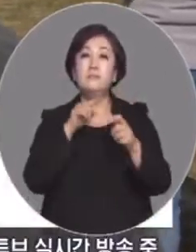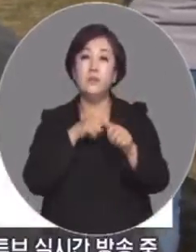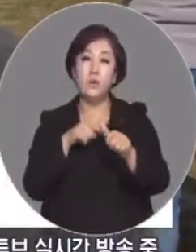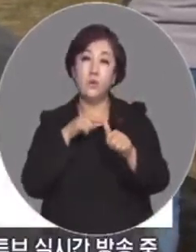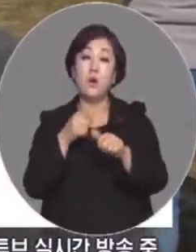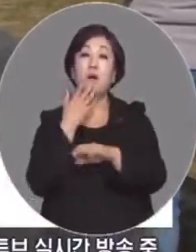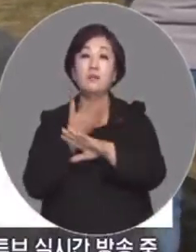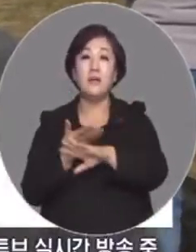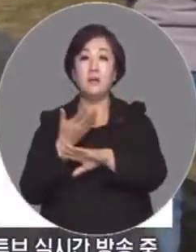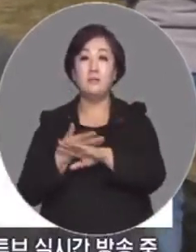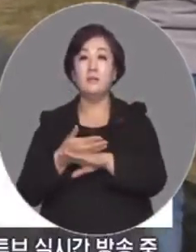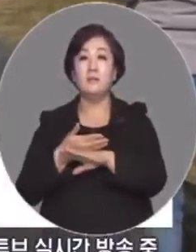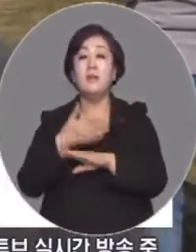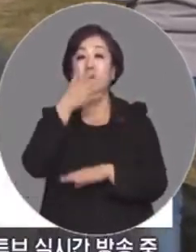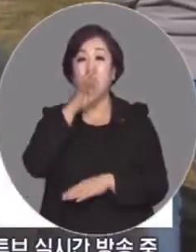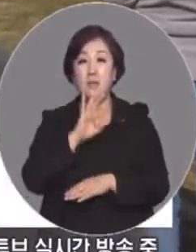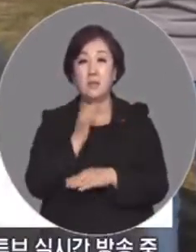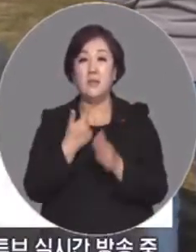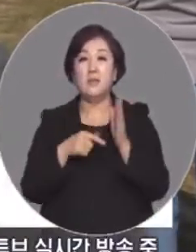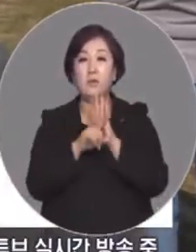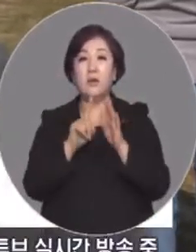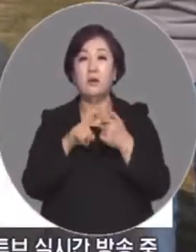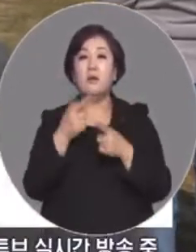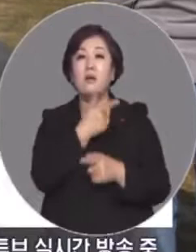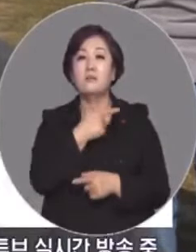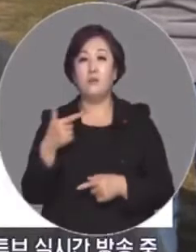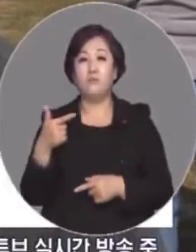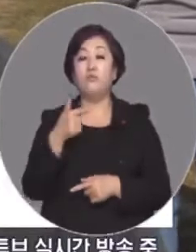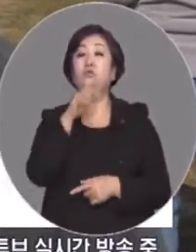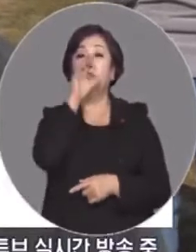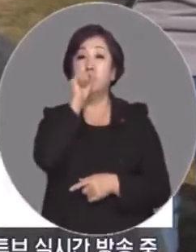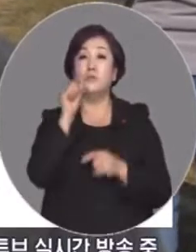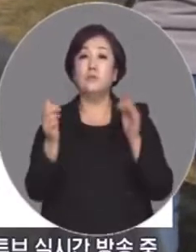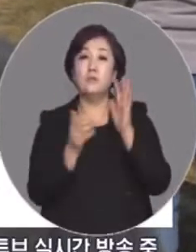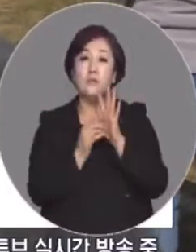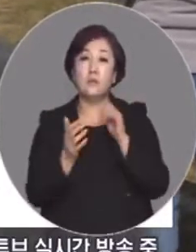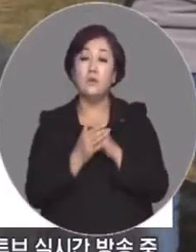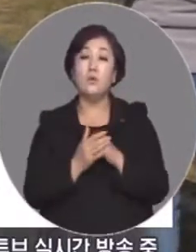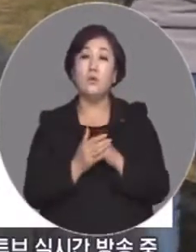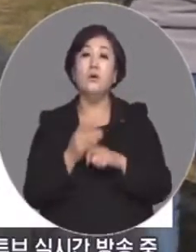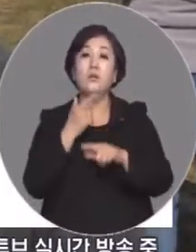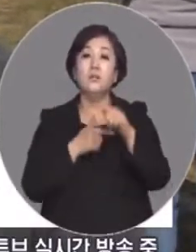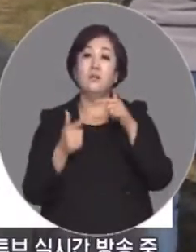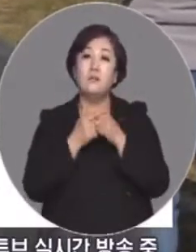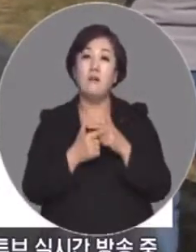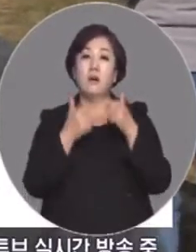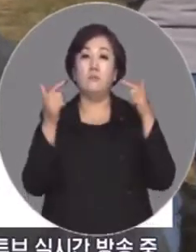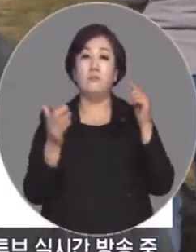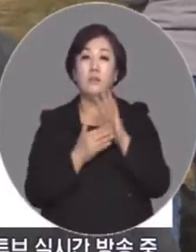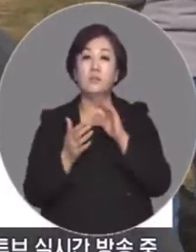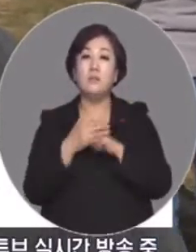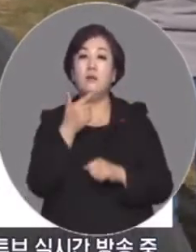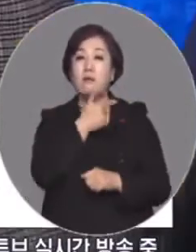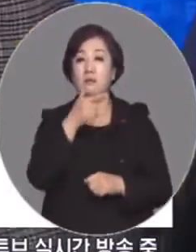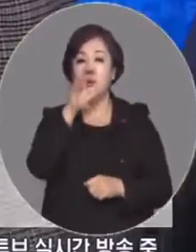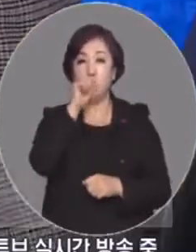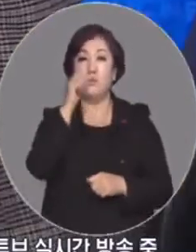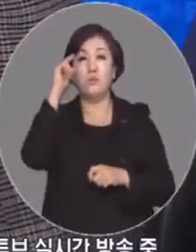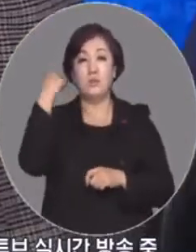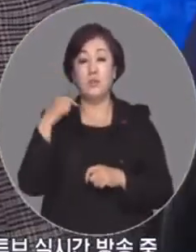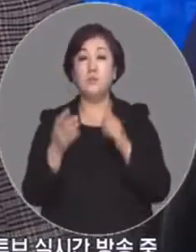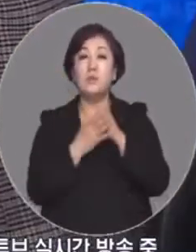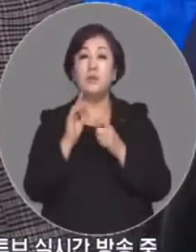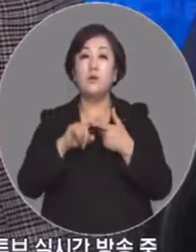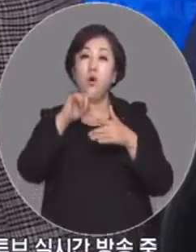다른 혜택을 누릴 수 있다는 게 너무 좋아서 예, 하면 할수록 매력이 참 많아서 좋았습니다.